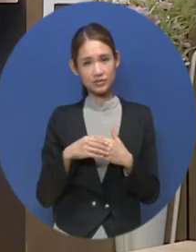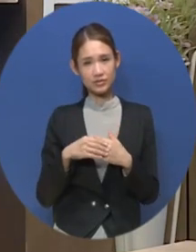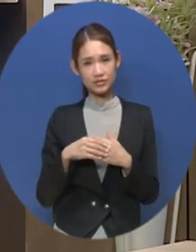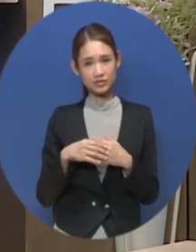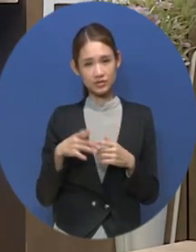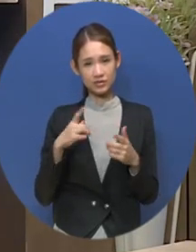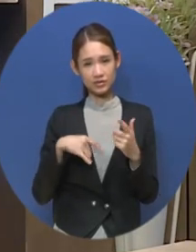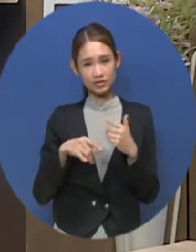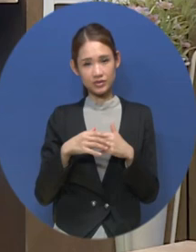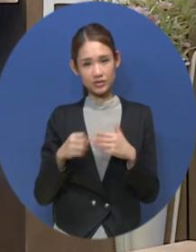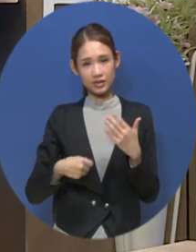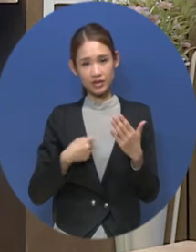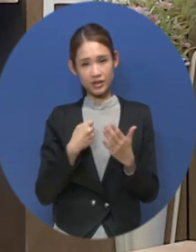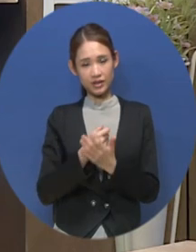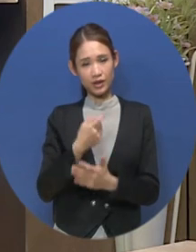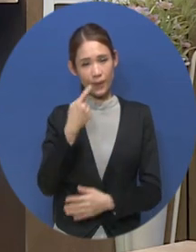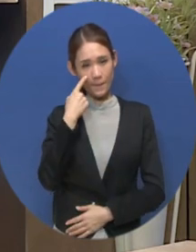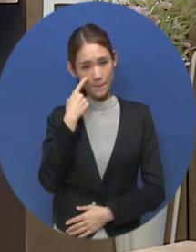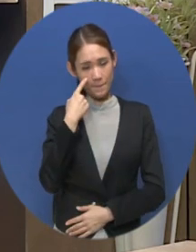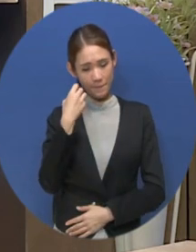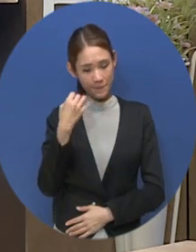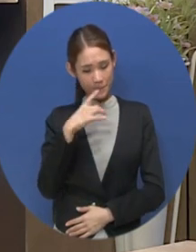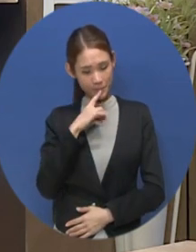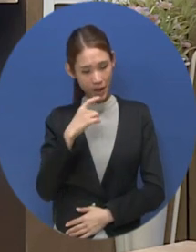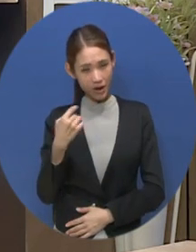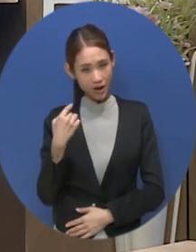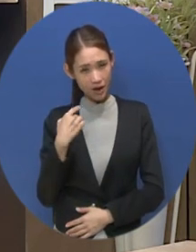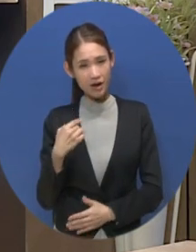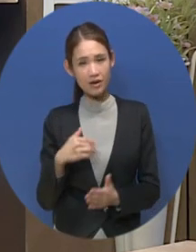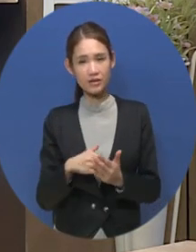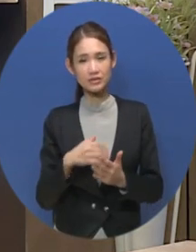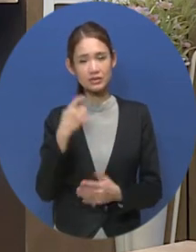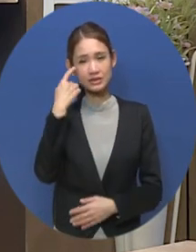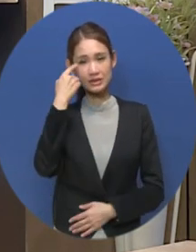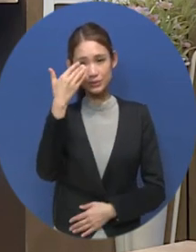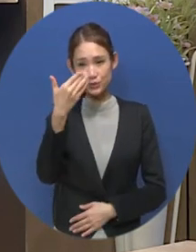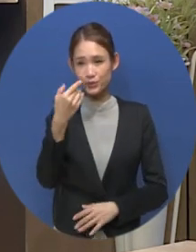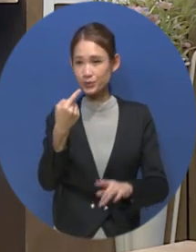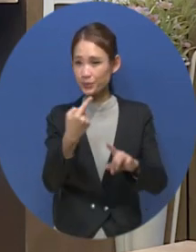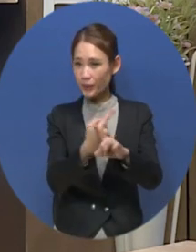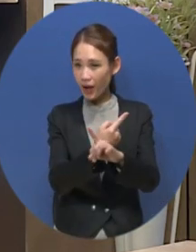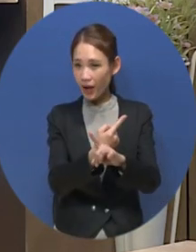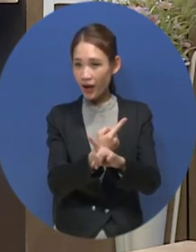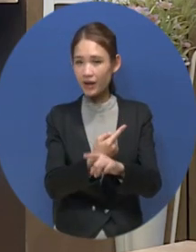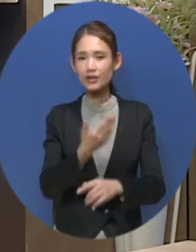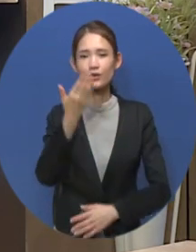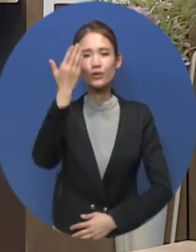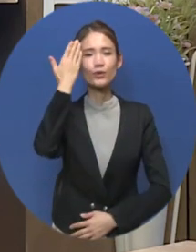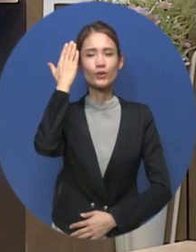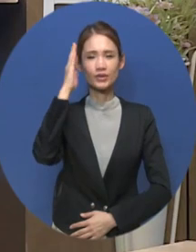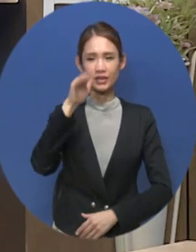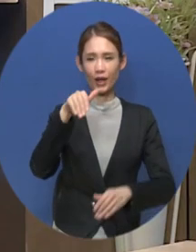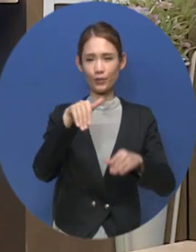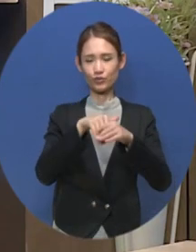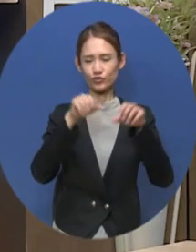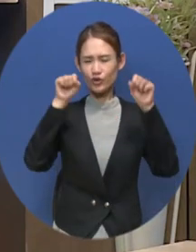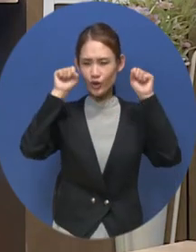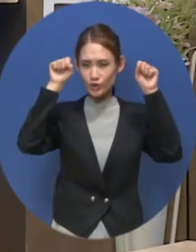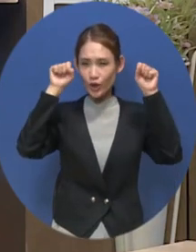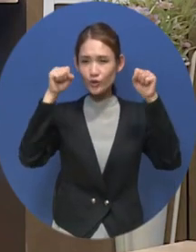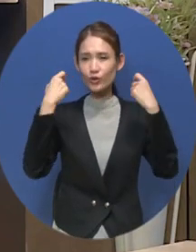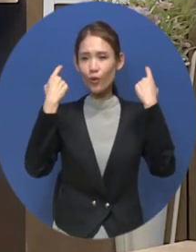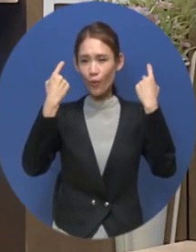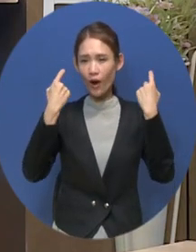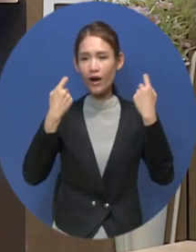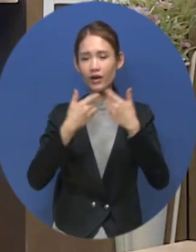또 다지겠다 이런 말씀을 해주셨는데 예. 그럼 이제 또 질문을 좀 바꿔서 이 최근 문화체육관광부에서